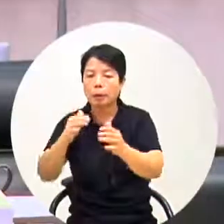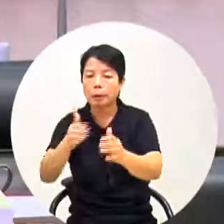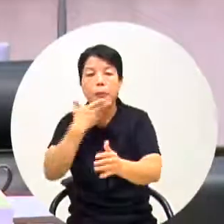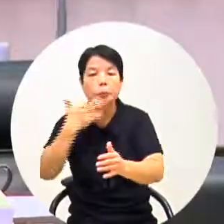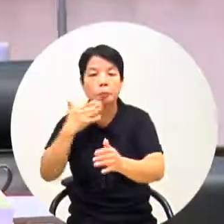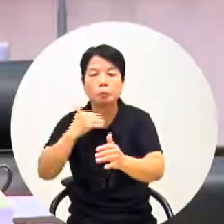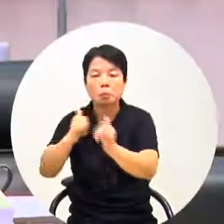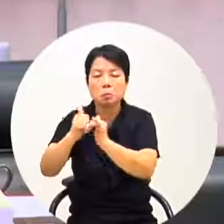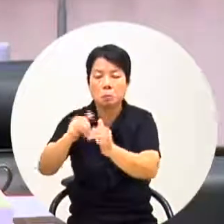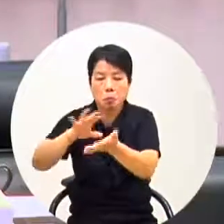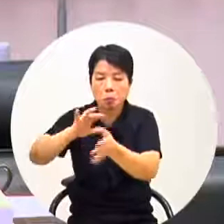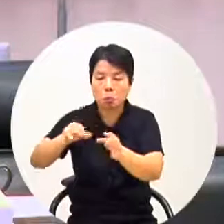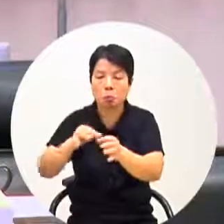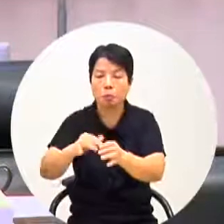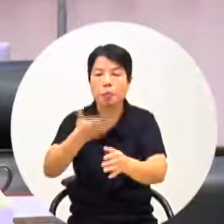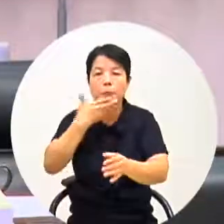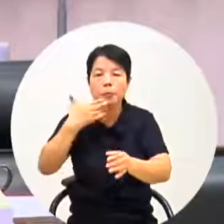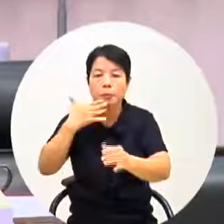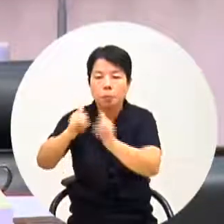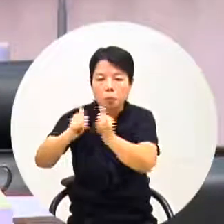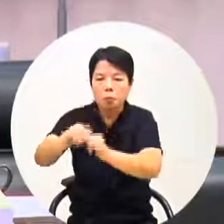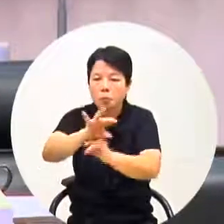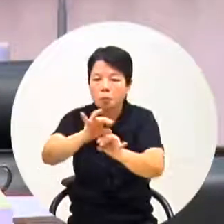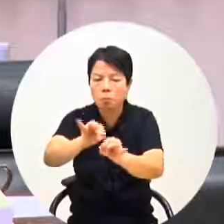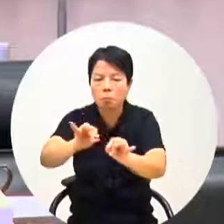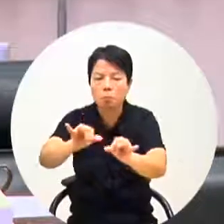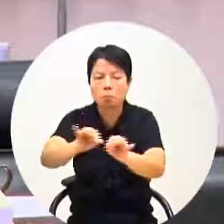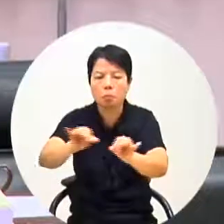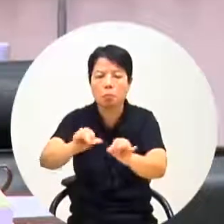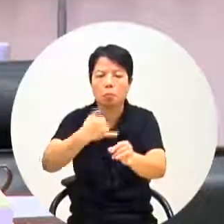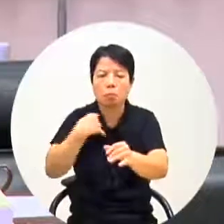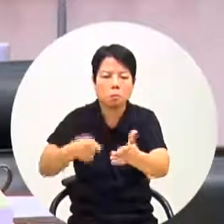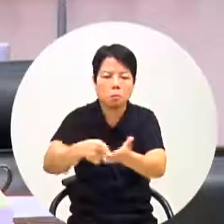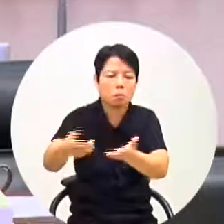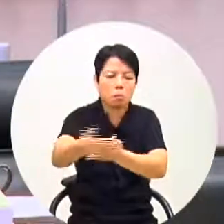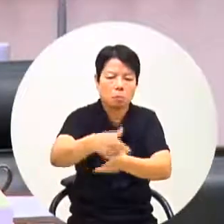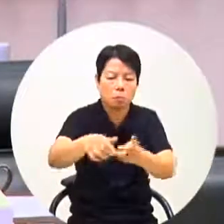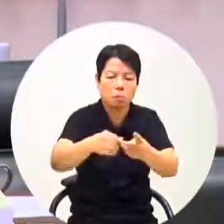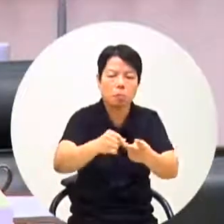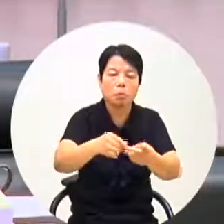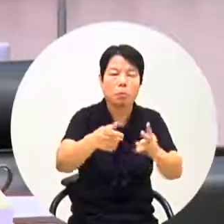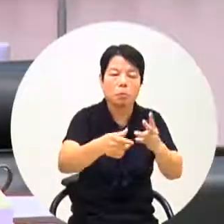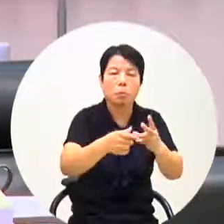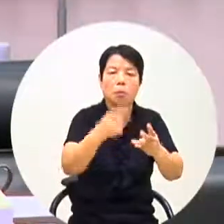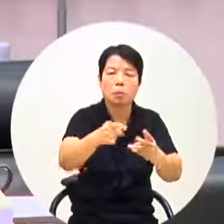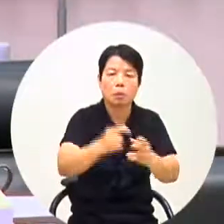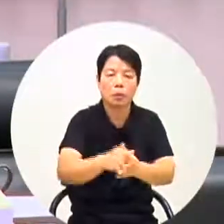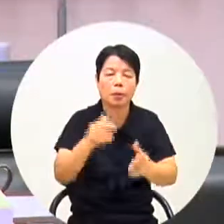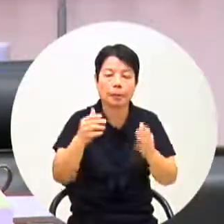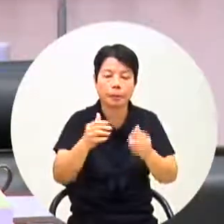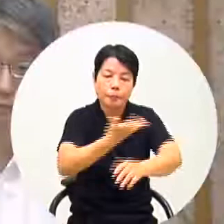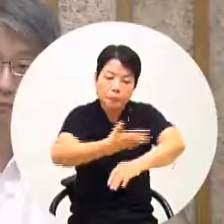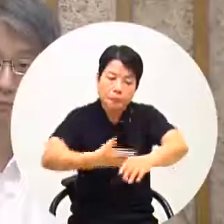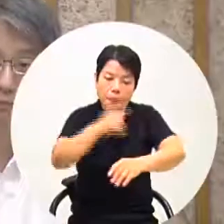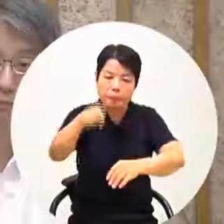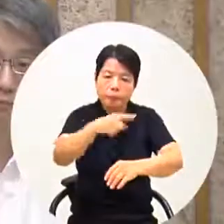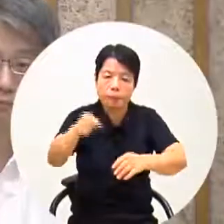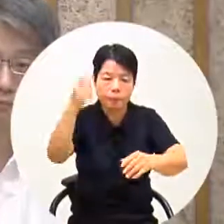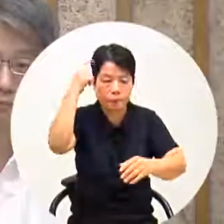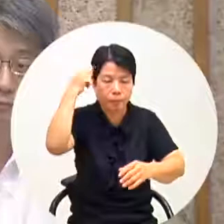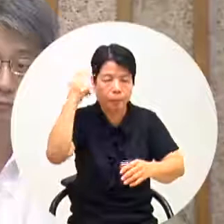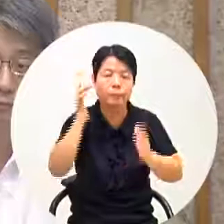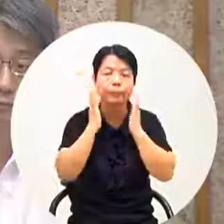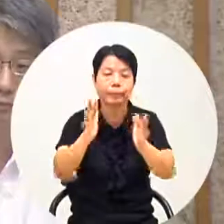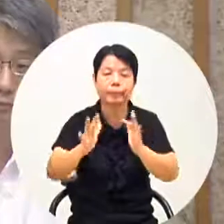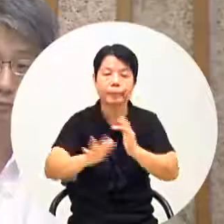和百姓当地合法权益的问题，请赵局长、赵委员说明。 赵局长，请担呼。 多